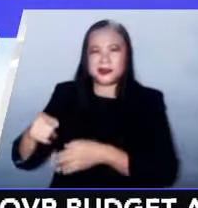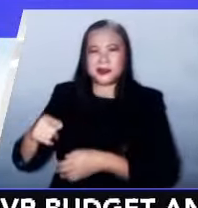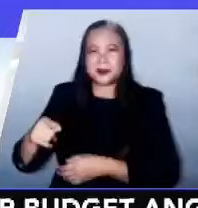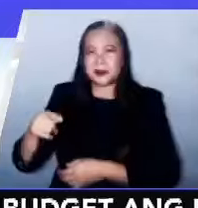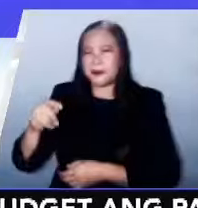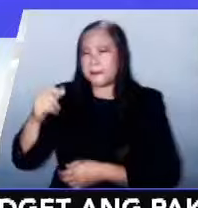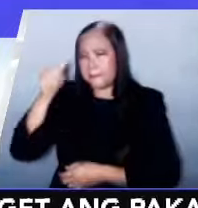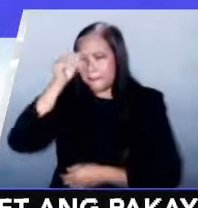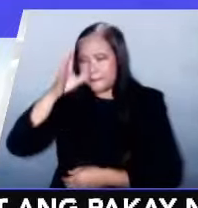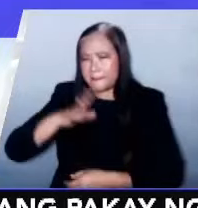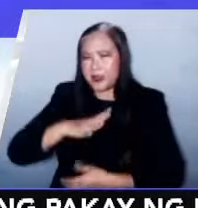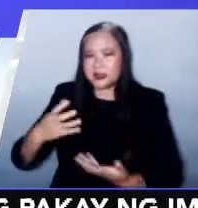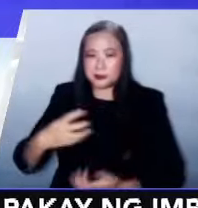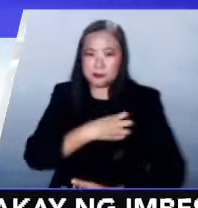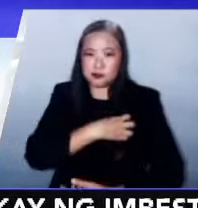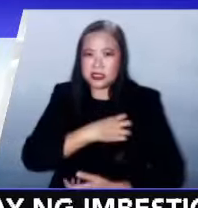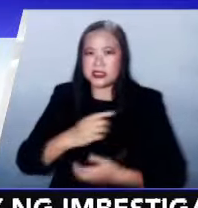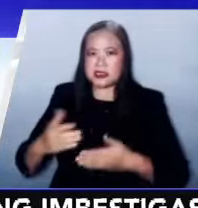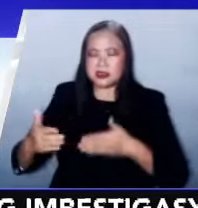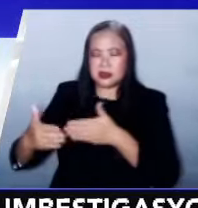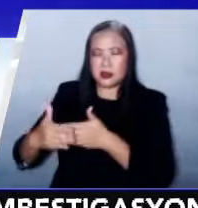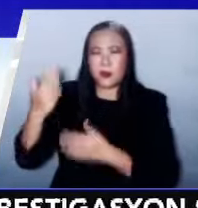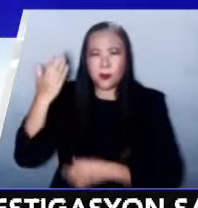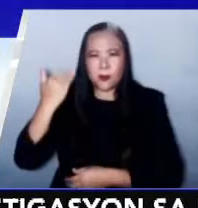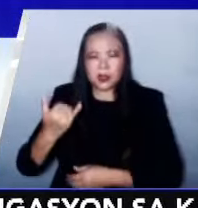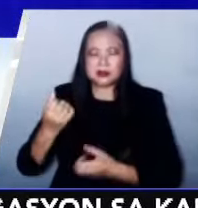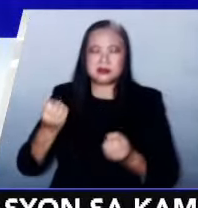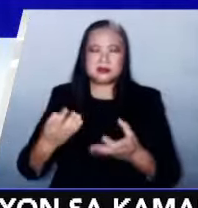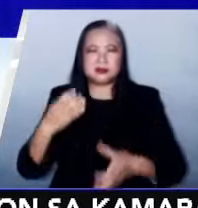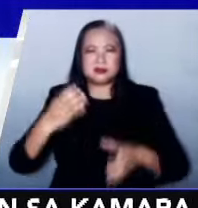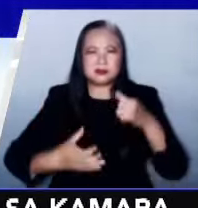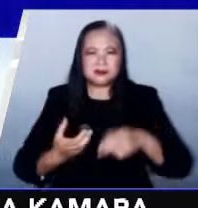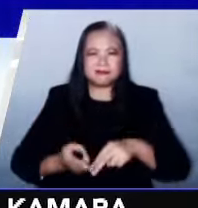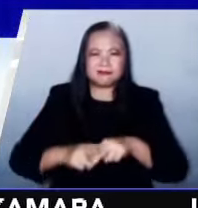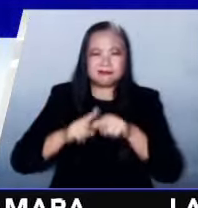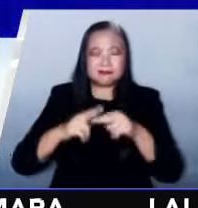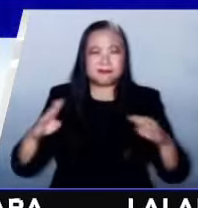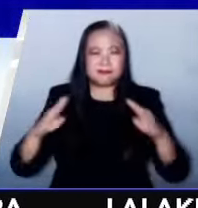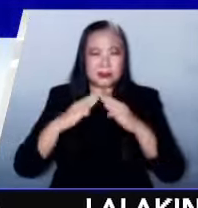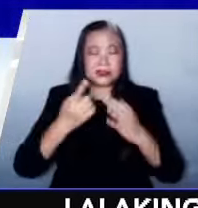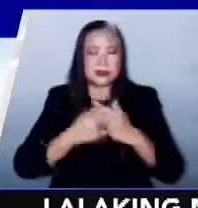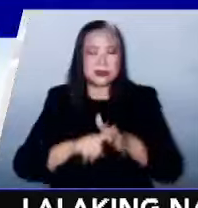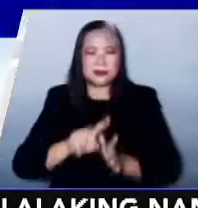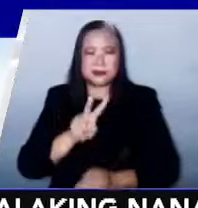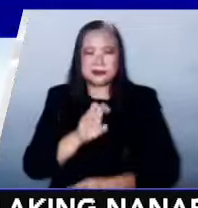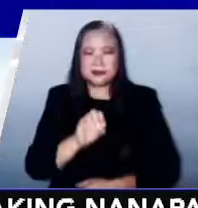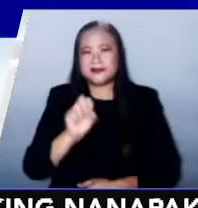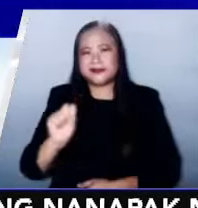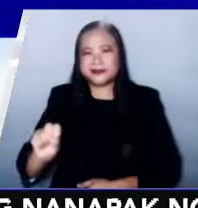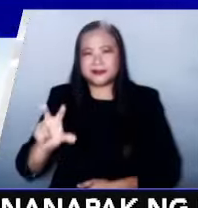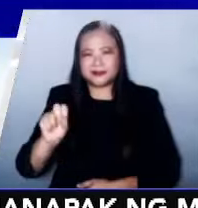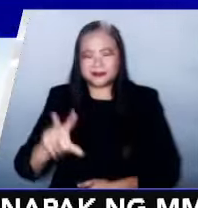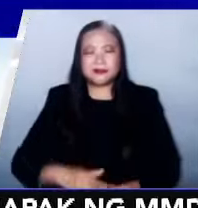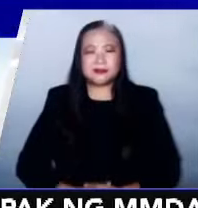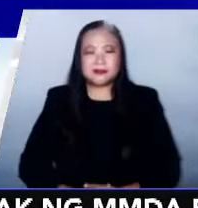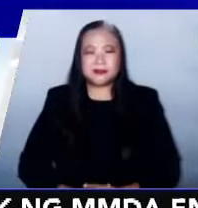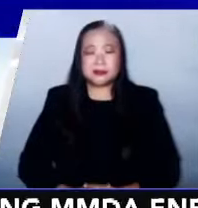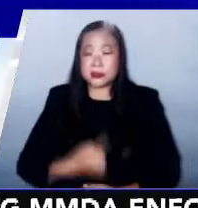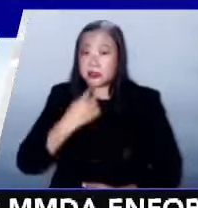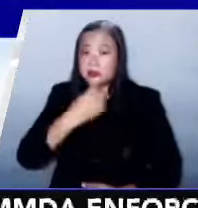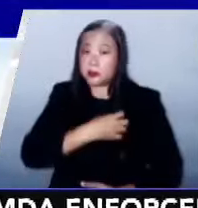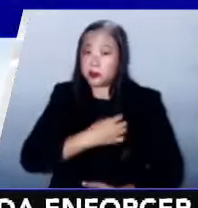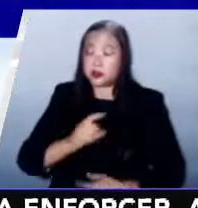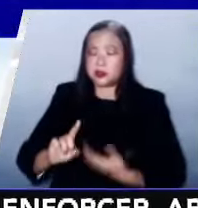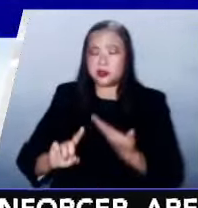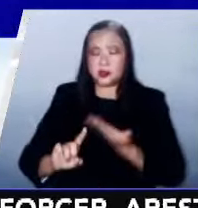Muzon, Taytay dahil sa patong-patong na kaso sa Albay simula pa noong 2013. Ayon sa pulisya, taong 2013 ang